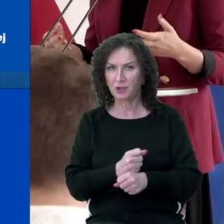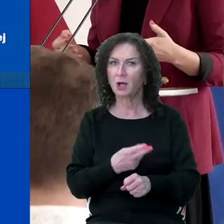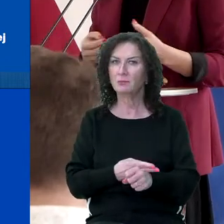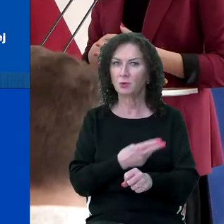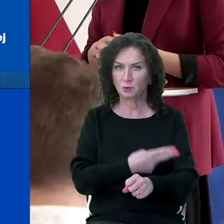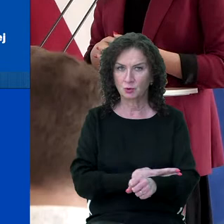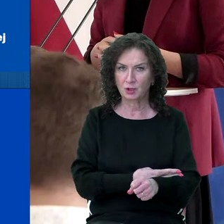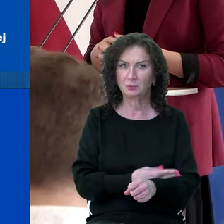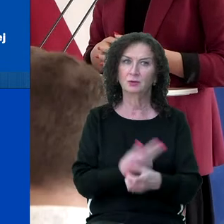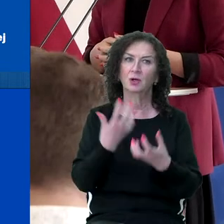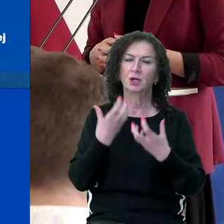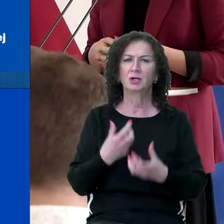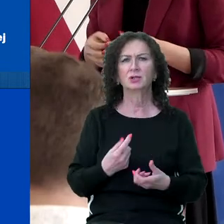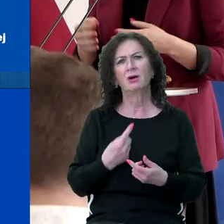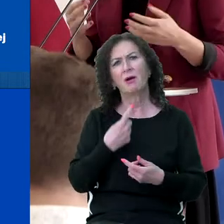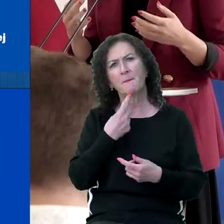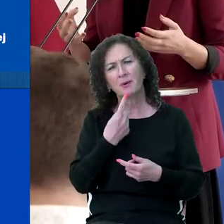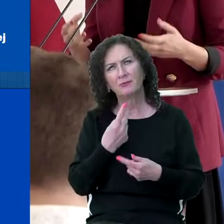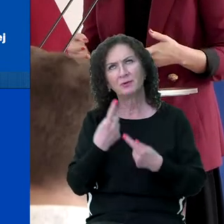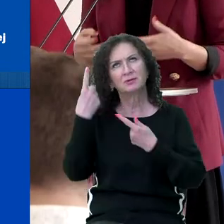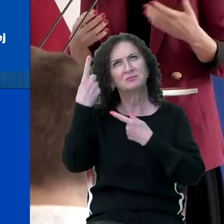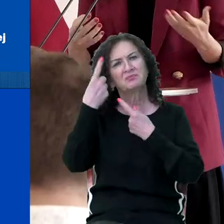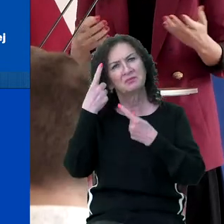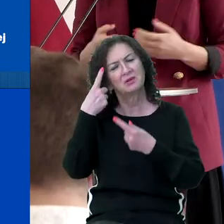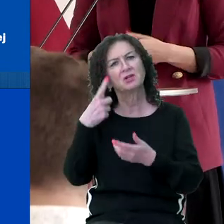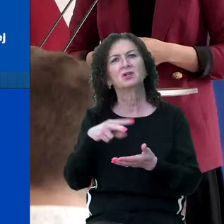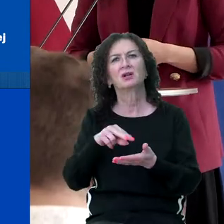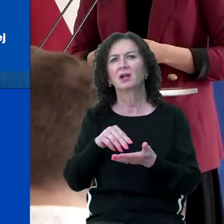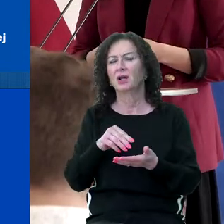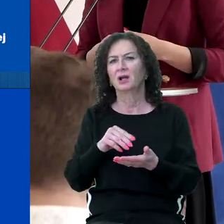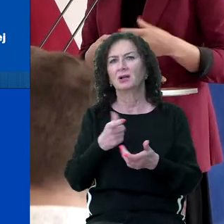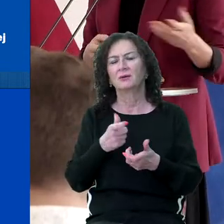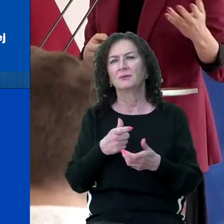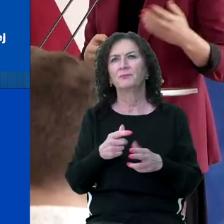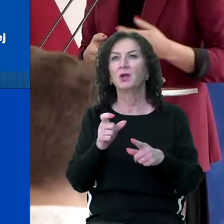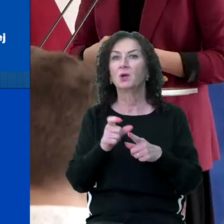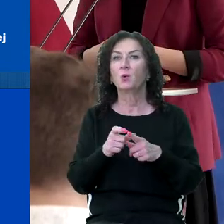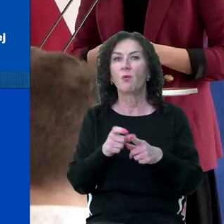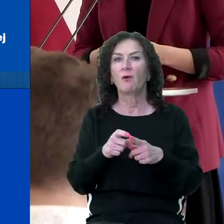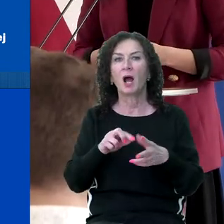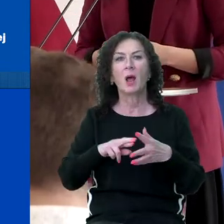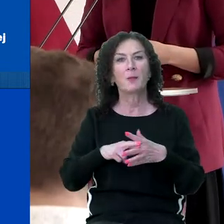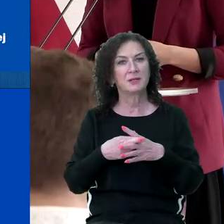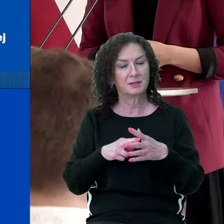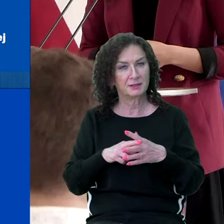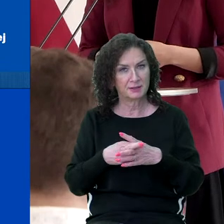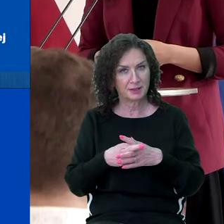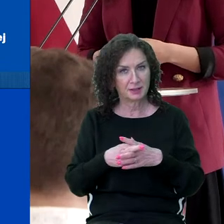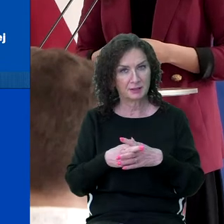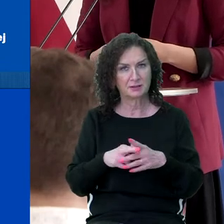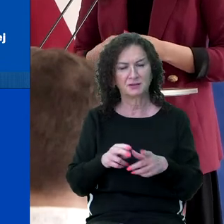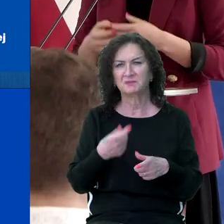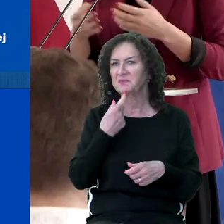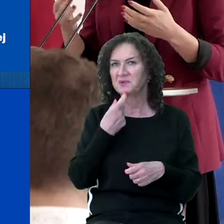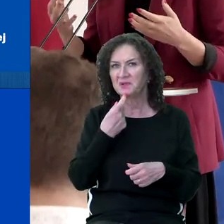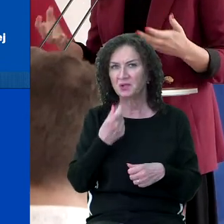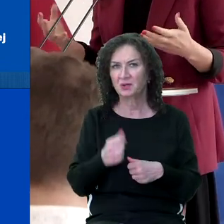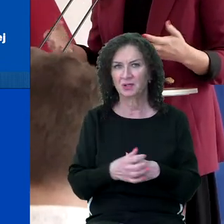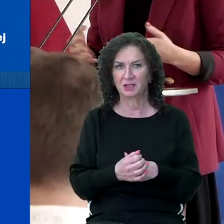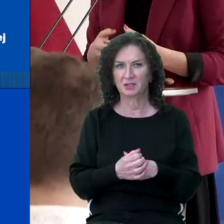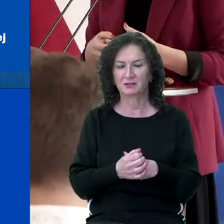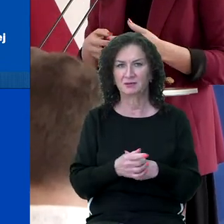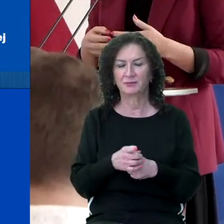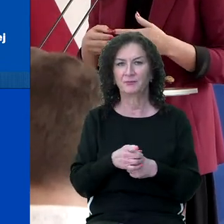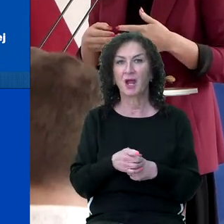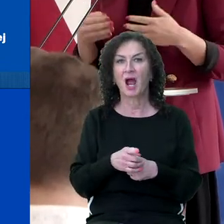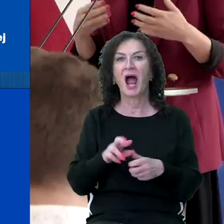też taką podzielić się refleksją. Słowo administracja, jeszcze zdążyłam, właśnie wzięłam telefon, żeby przeczytać z Wikipedii definicję, ale właśnie